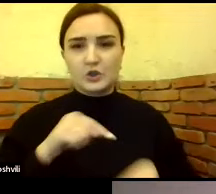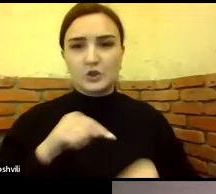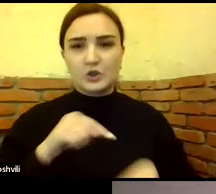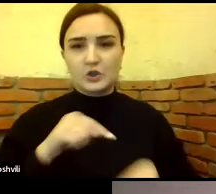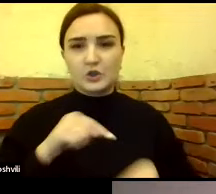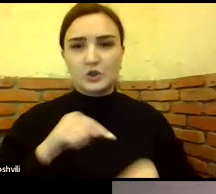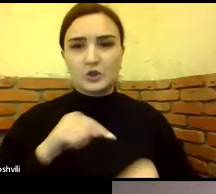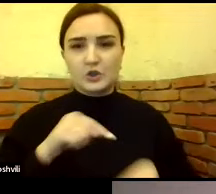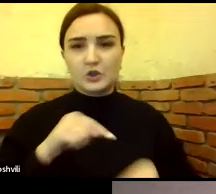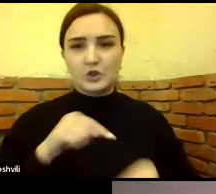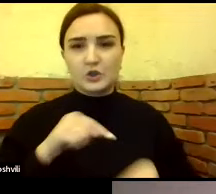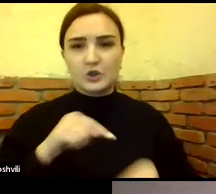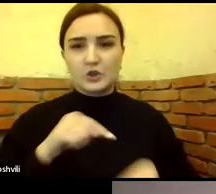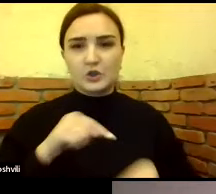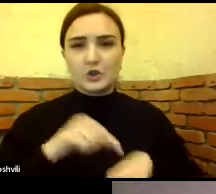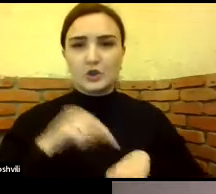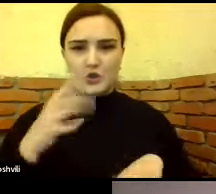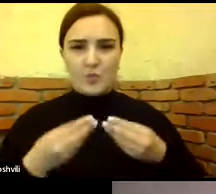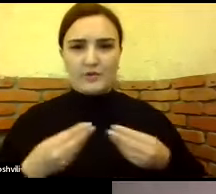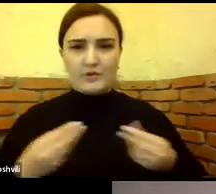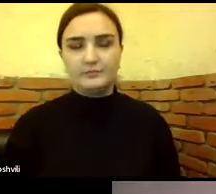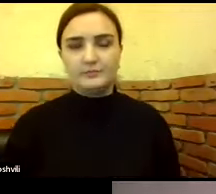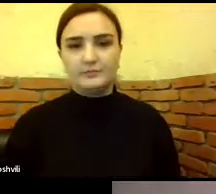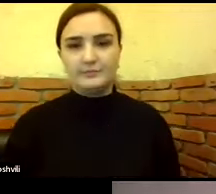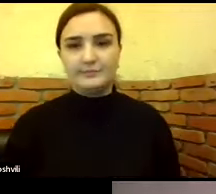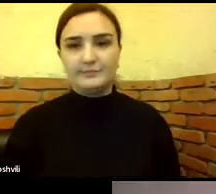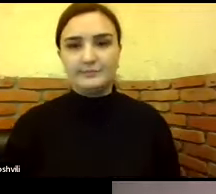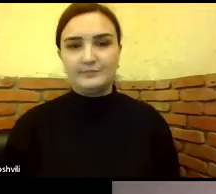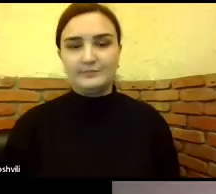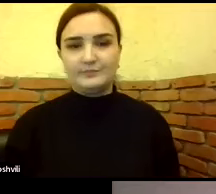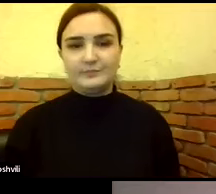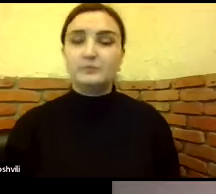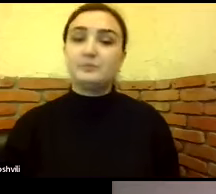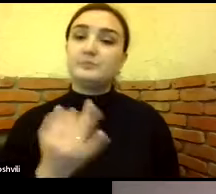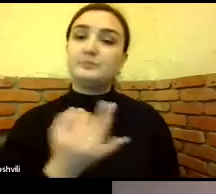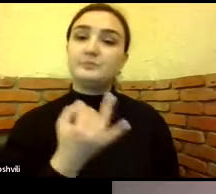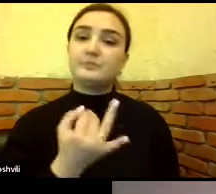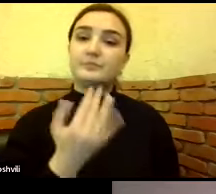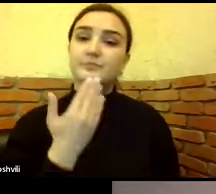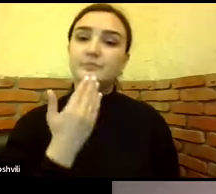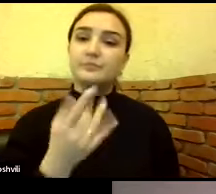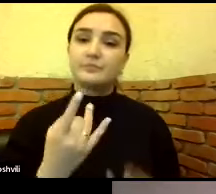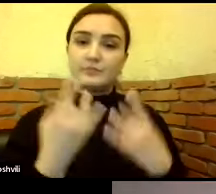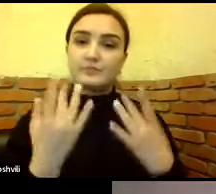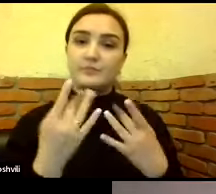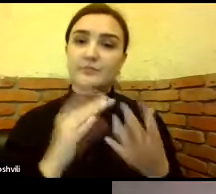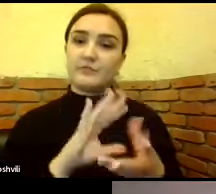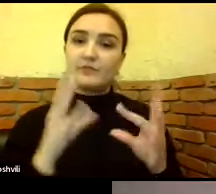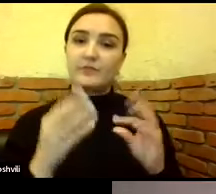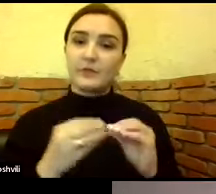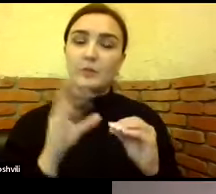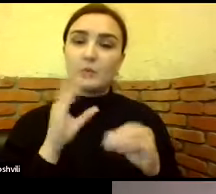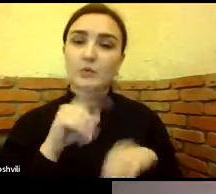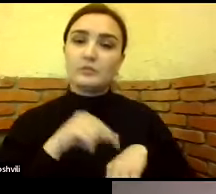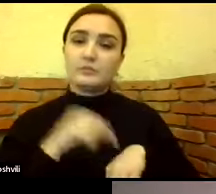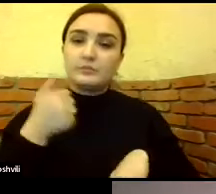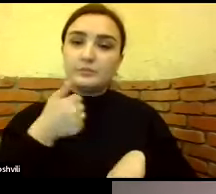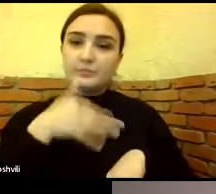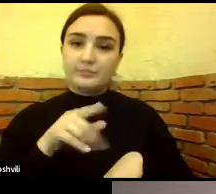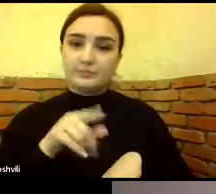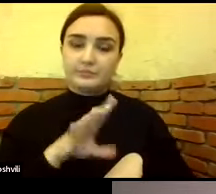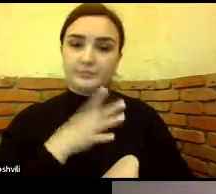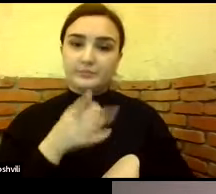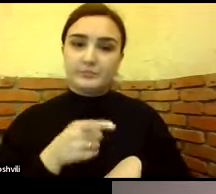იმედგაცრუების. და მაინტერესებს, რომ მოგვიყვება მაგ ყველაფერზე რა, როდის განგიცდია ეგ ამბავი. იმიტომ რომ მგონია, რომ